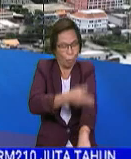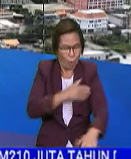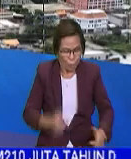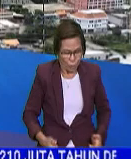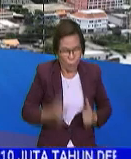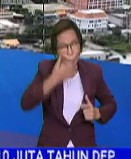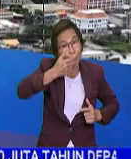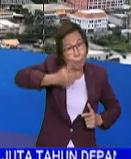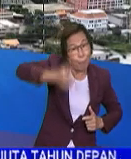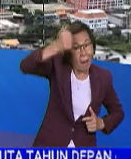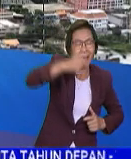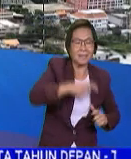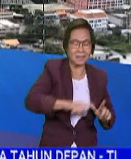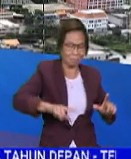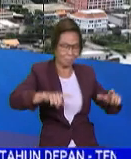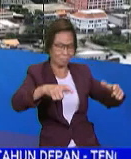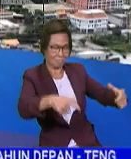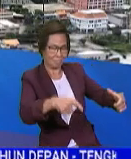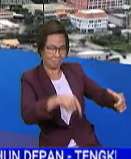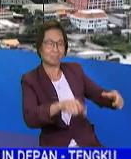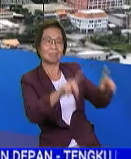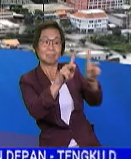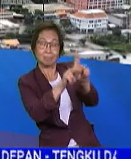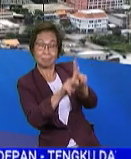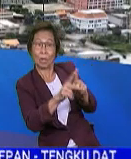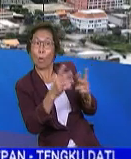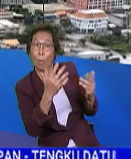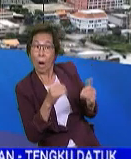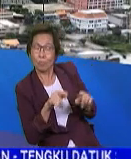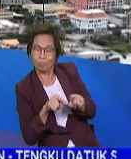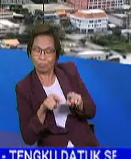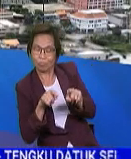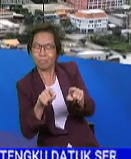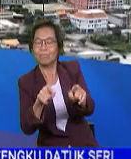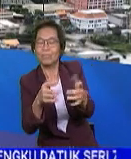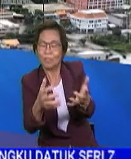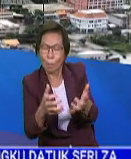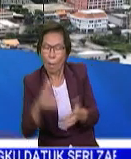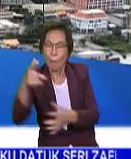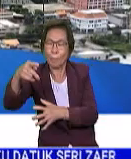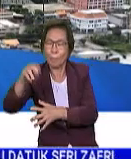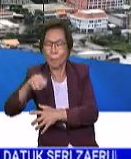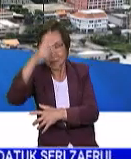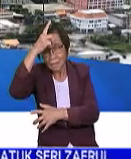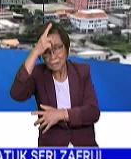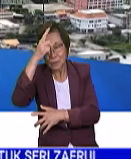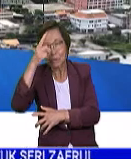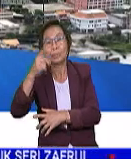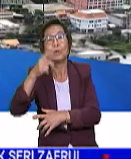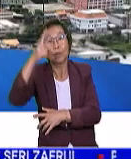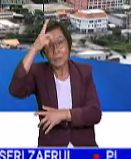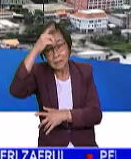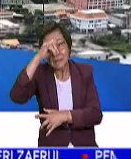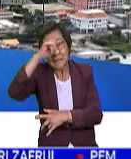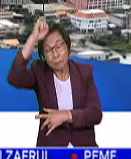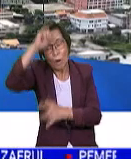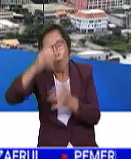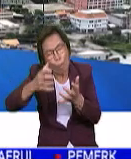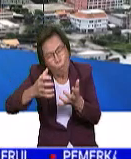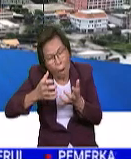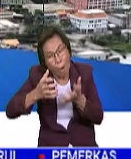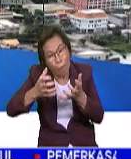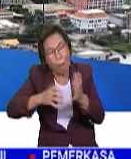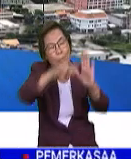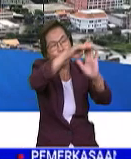lebih baik di kawasan Desa ia selaras dengan hasrat Perdana Menteri Datuk Seri Isil Sabri yaakob yang